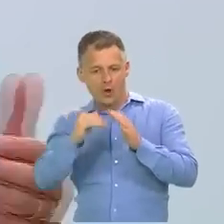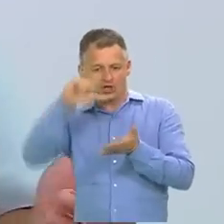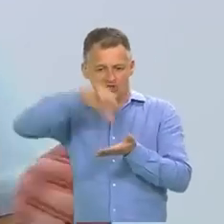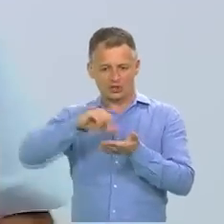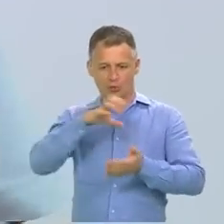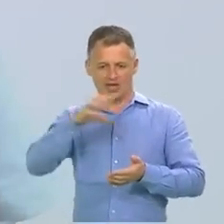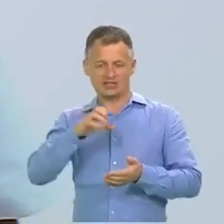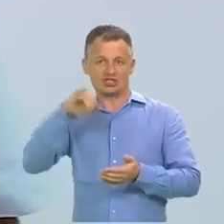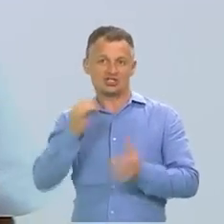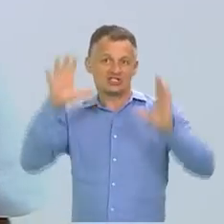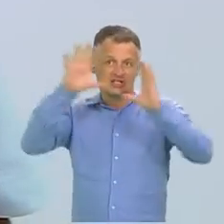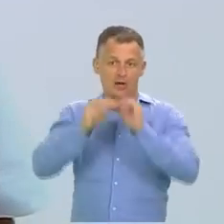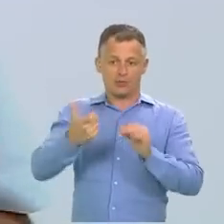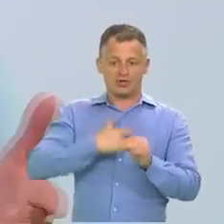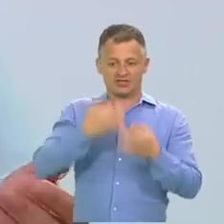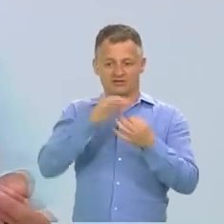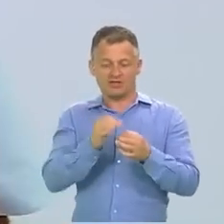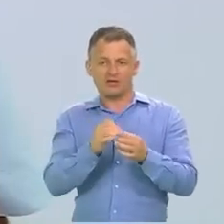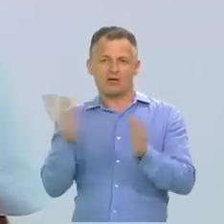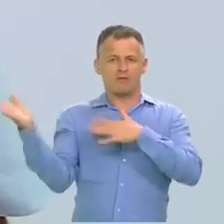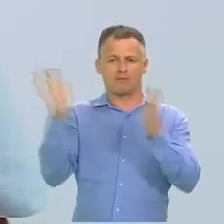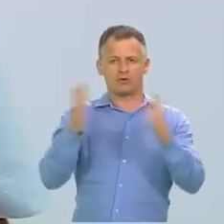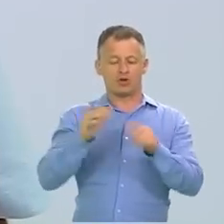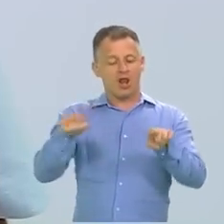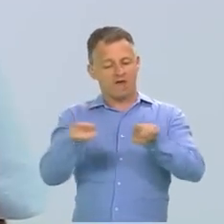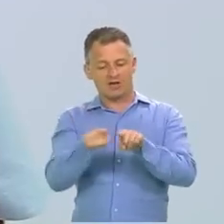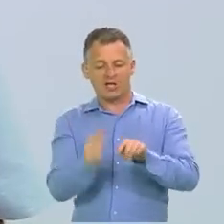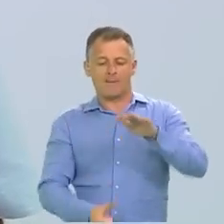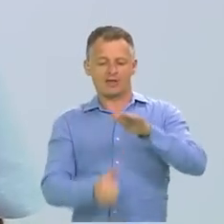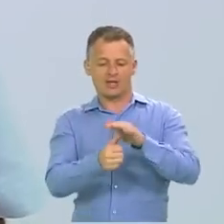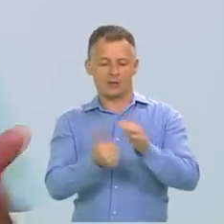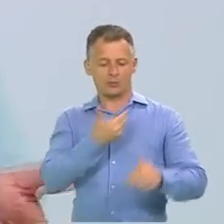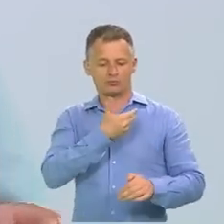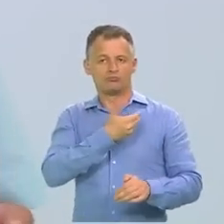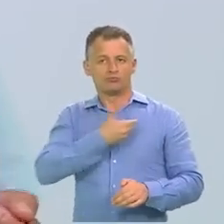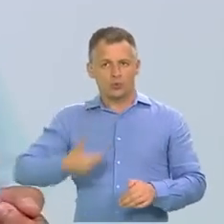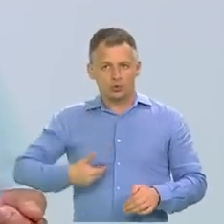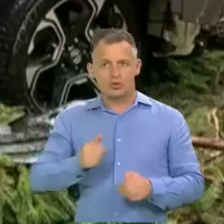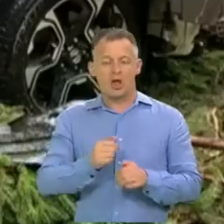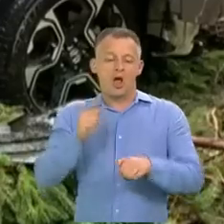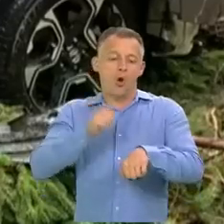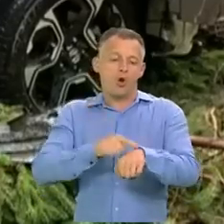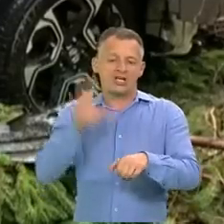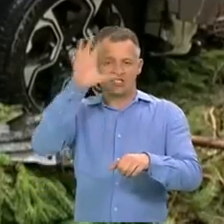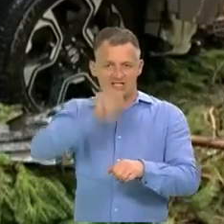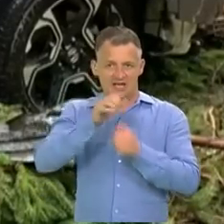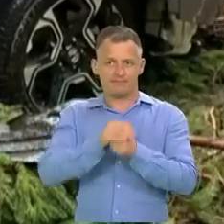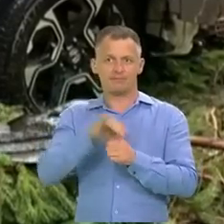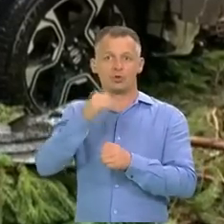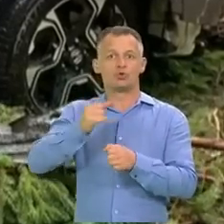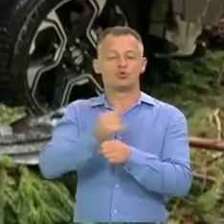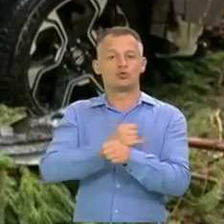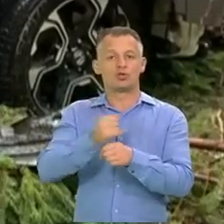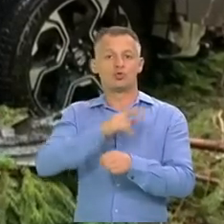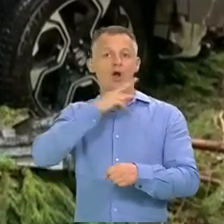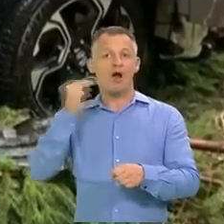sud putem să avem rafale de vânt, inclusiv în capitală ne așteptăm să fie intensificări ale vântului spre orele serii. În județul Alba, vijeliile au făcut